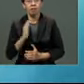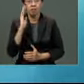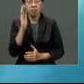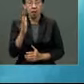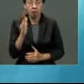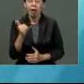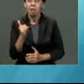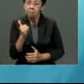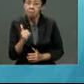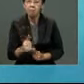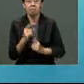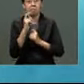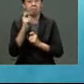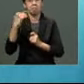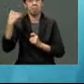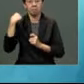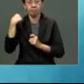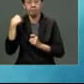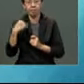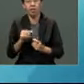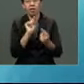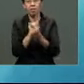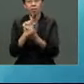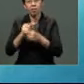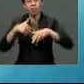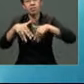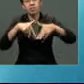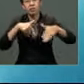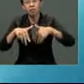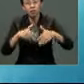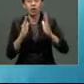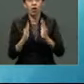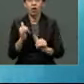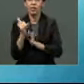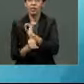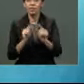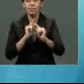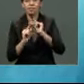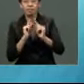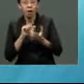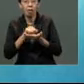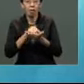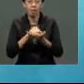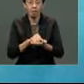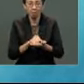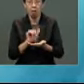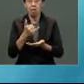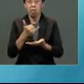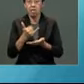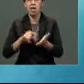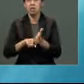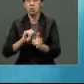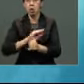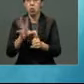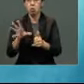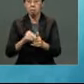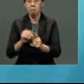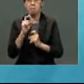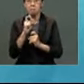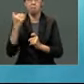งที่สูงเพราะว่าจะสัมผัสใกล้ชิดกับประชาชนคนใช้บริการมากขึ้นจะมีความเสี่ยงมากขึ้นจะ